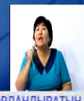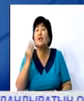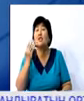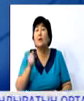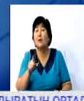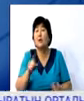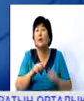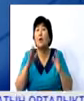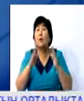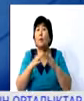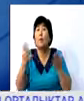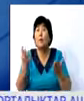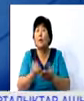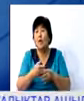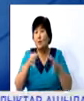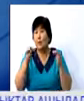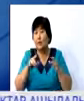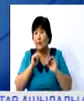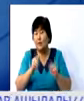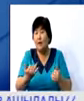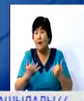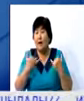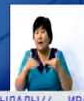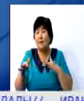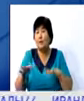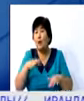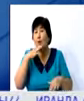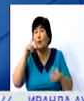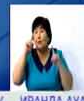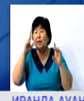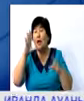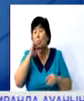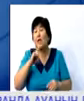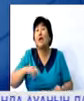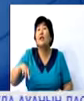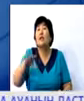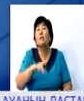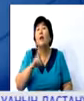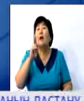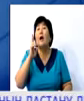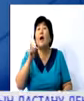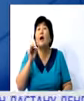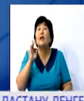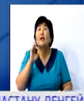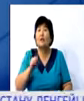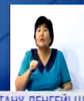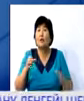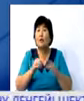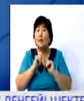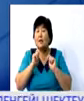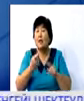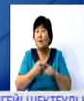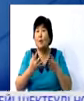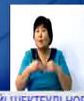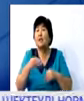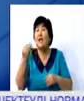жоқта баспаналы болды. Мұндай тосын сыйды бүгінде қайырымдылық ісімен көпке танылып үлгерген республикалық қарекет қоры тарту етті. Енді бұл отбасы